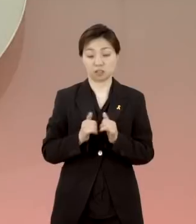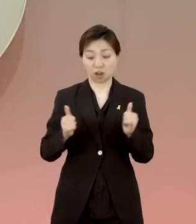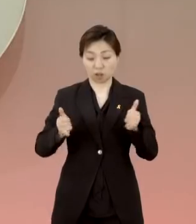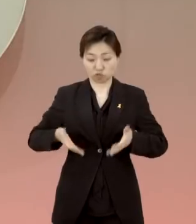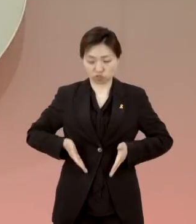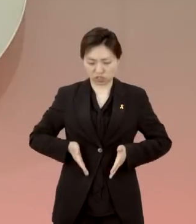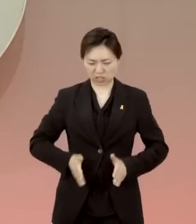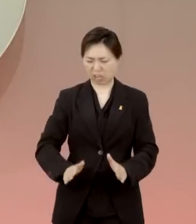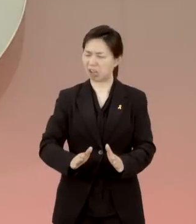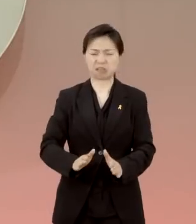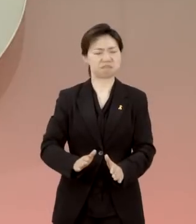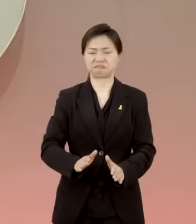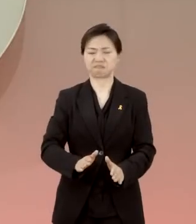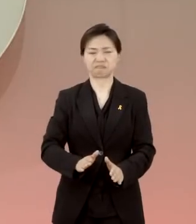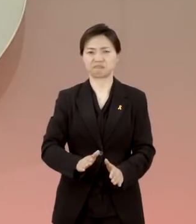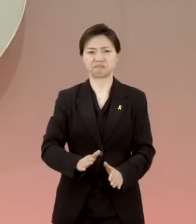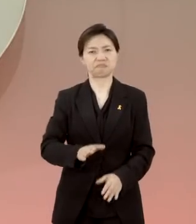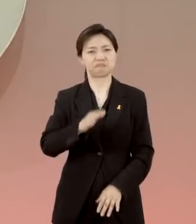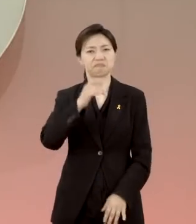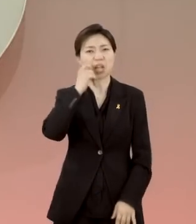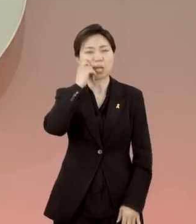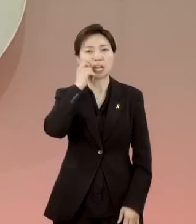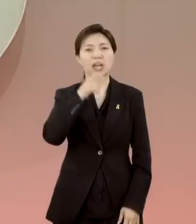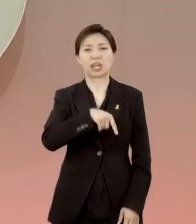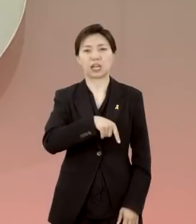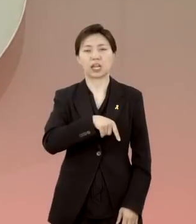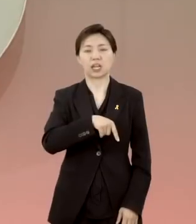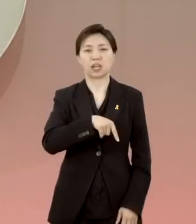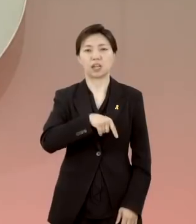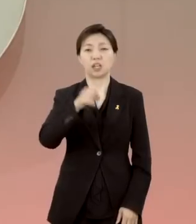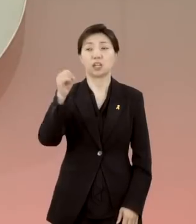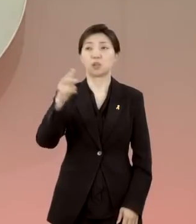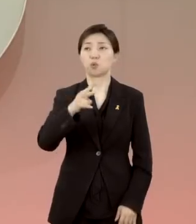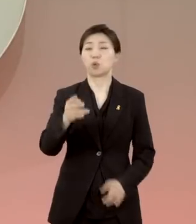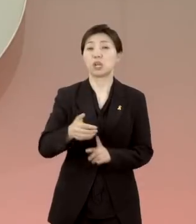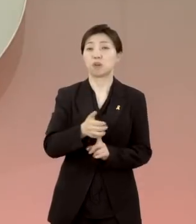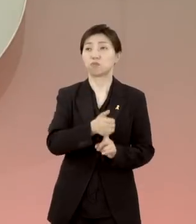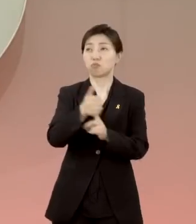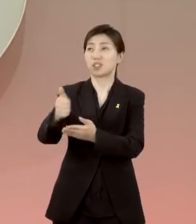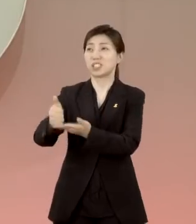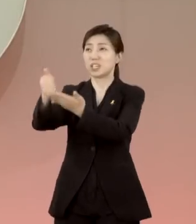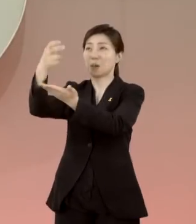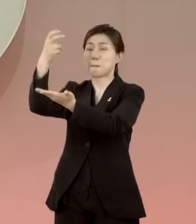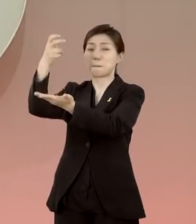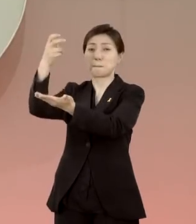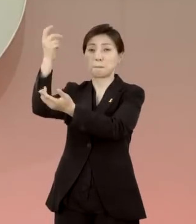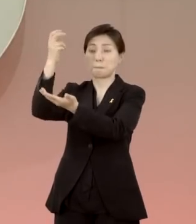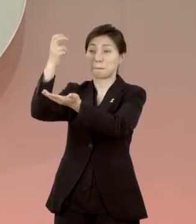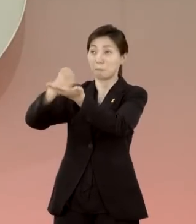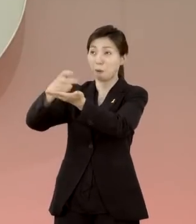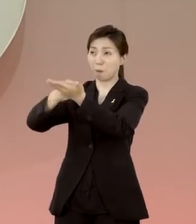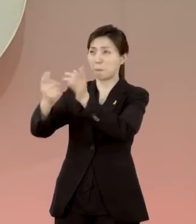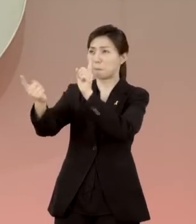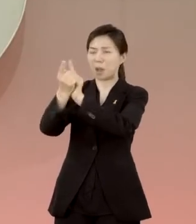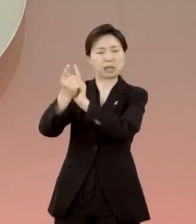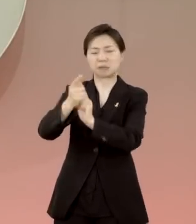사람으로 태어나기 어렵고 부처님 법을 만나기 어렵다